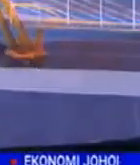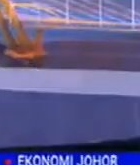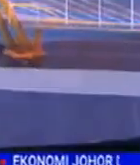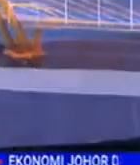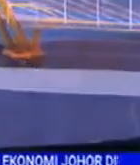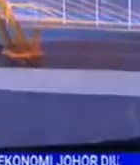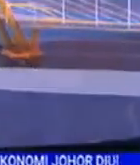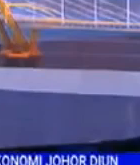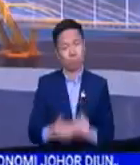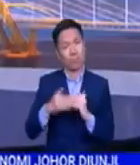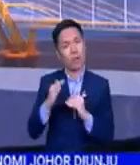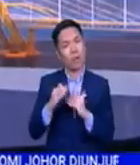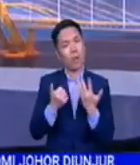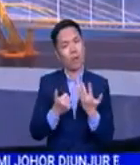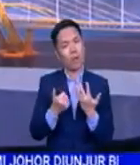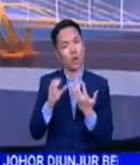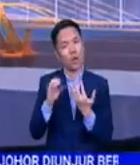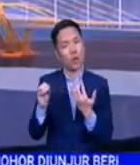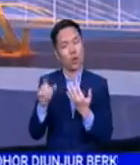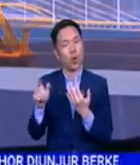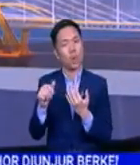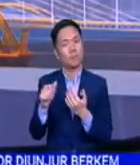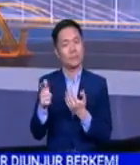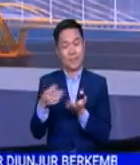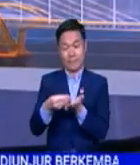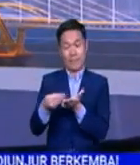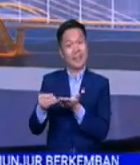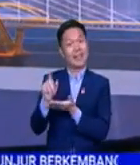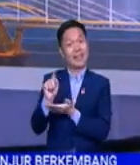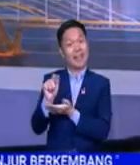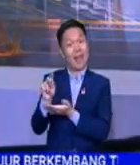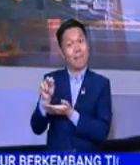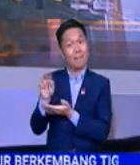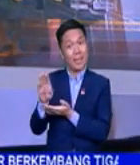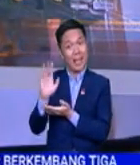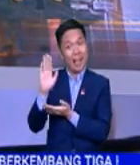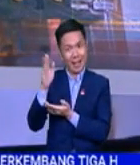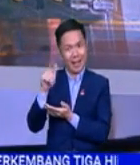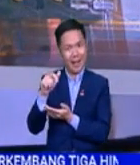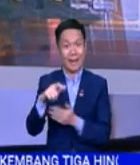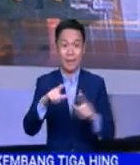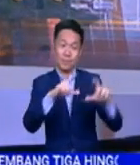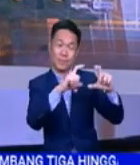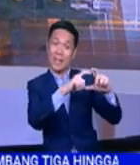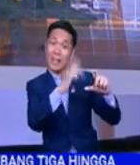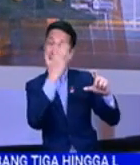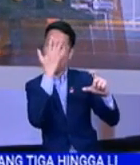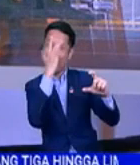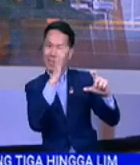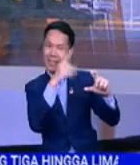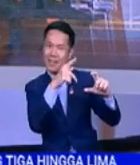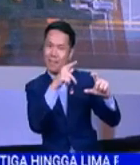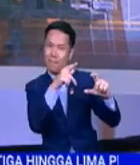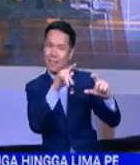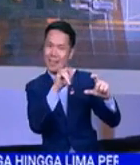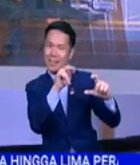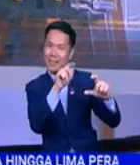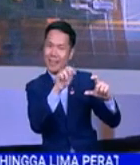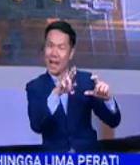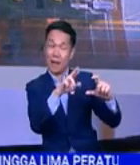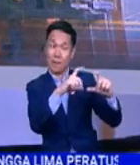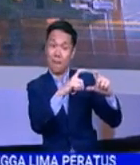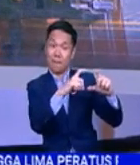lebih 600 ribu pelanggan tenaga nasional berhad qnb bakal menjadi pengguna Mito pintar menjelang hujung tahun ini